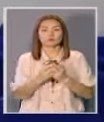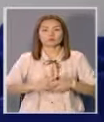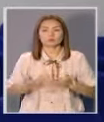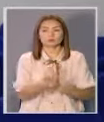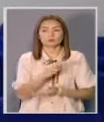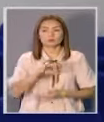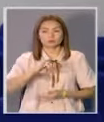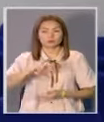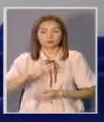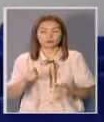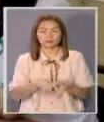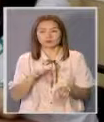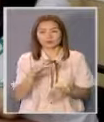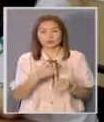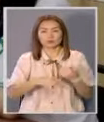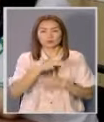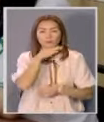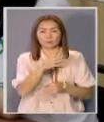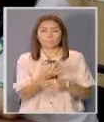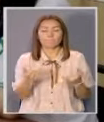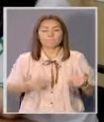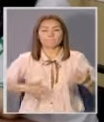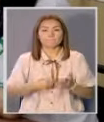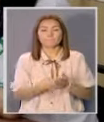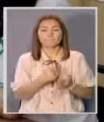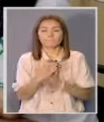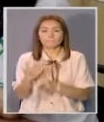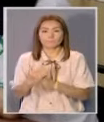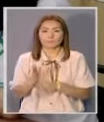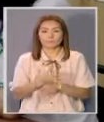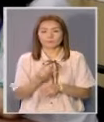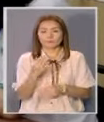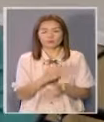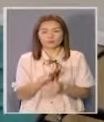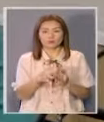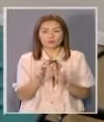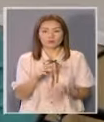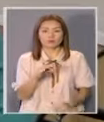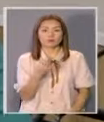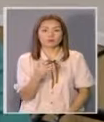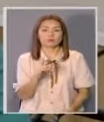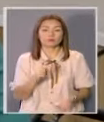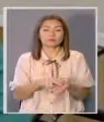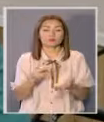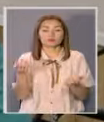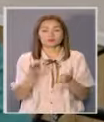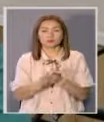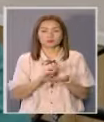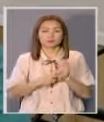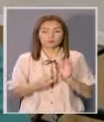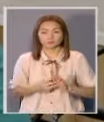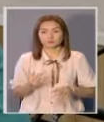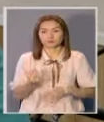алуға лизинг беру қарастырылған. Кооперативтер үшін инвестициялық субсидиялар бөлу тағы бар. Ауыл аманаты жобасымен танысқан тұрғындар жоба